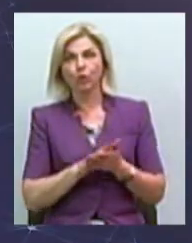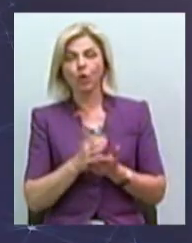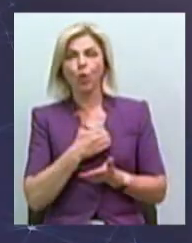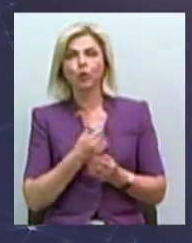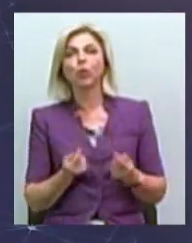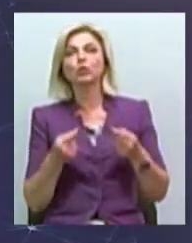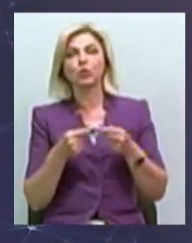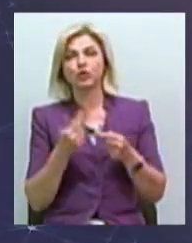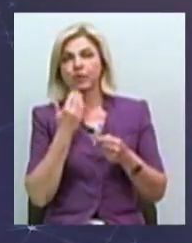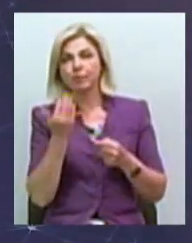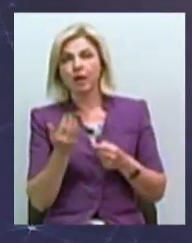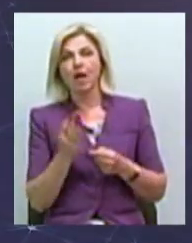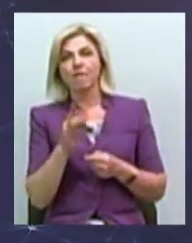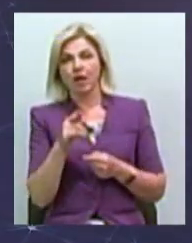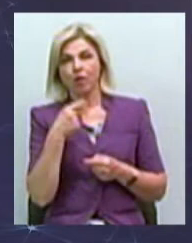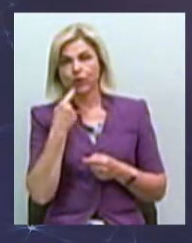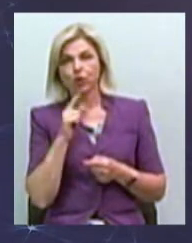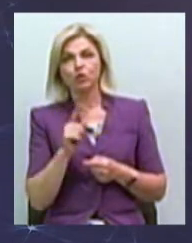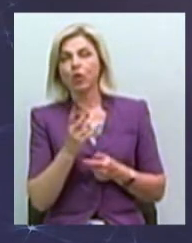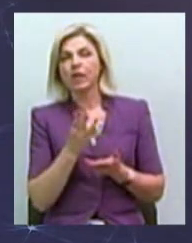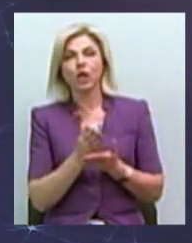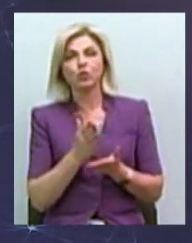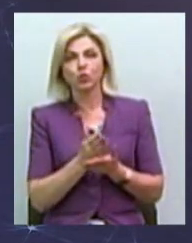Ви сказали, в принципі, це логічно, що не існує